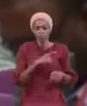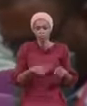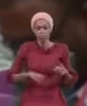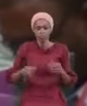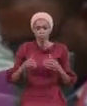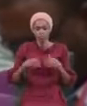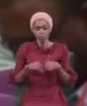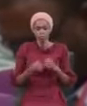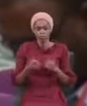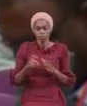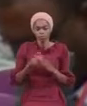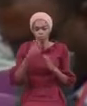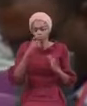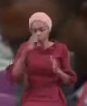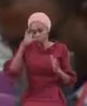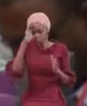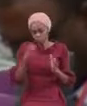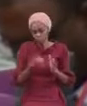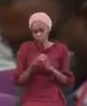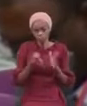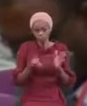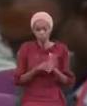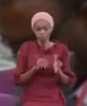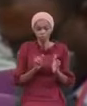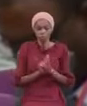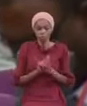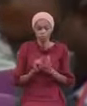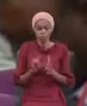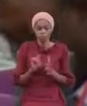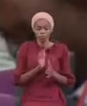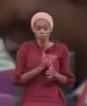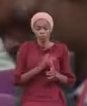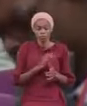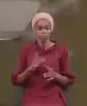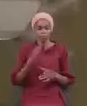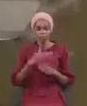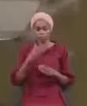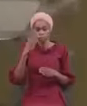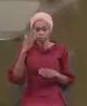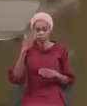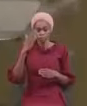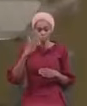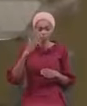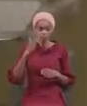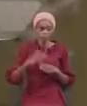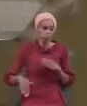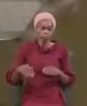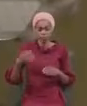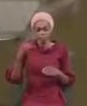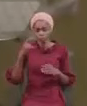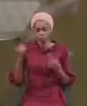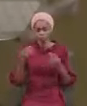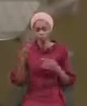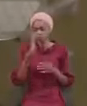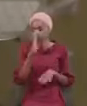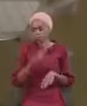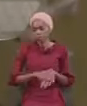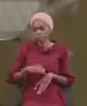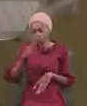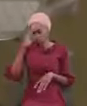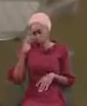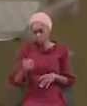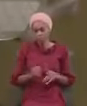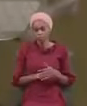étranger agit la même levée l'rage l'Éternel et celui-là sera retranché du milieu de son peuple